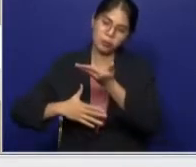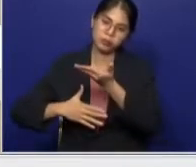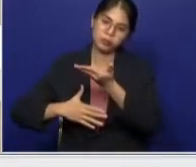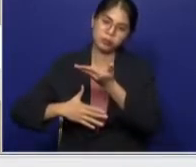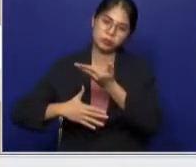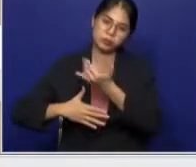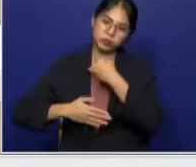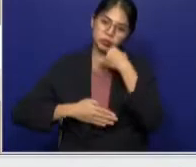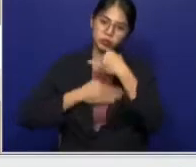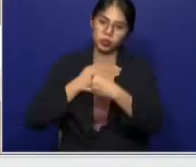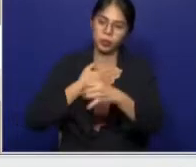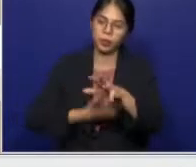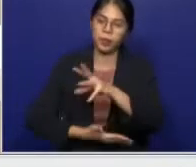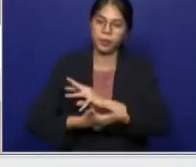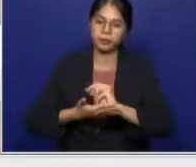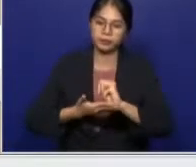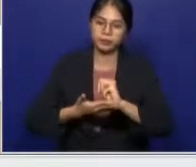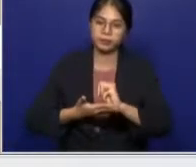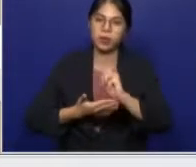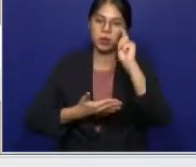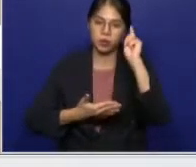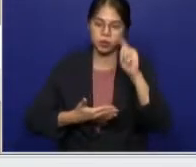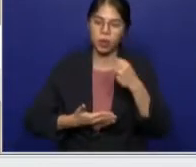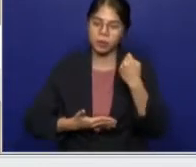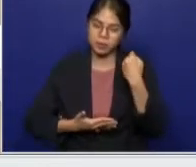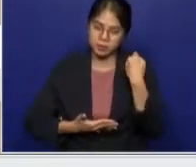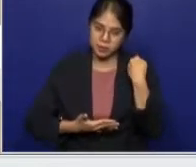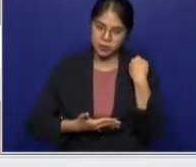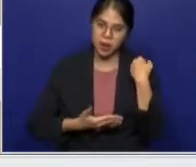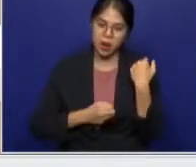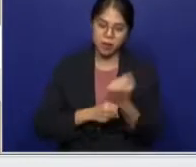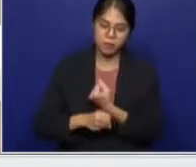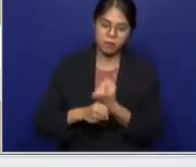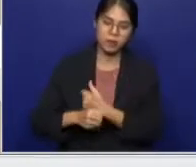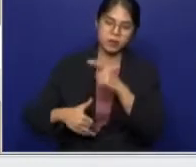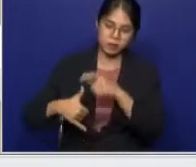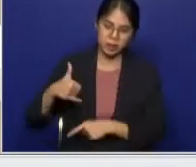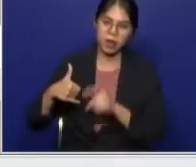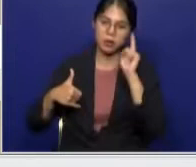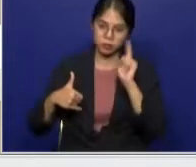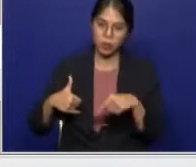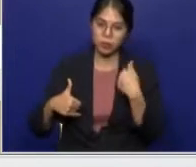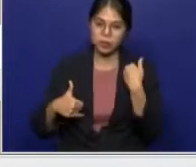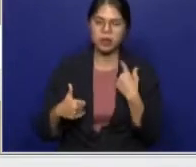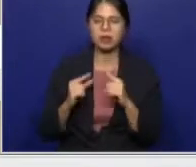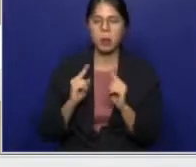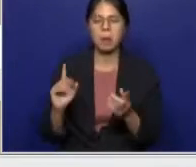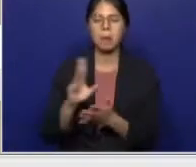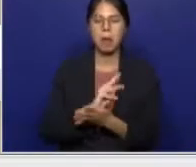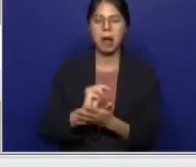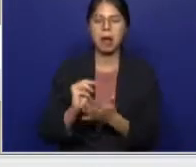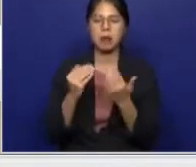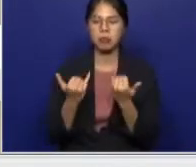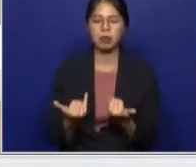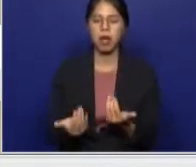จนกระทั่งมหาวิทยาลัยนะครับก็ต้องมีอุบายในการที่จะฝึกนิสัยด้วยเดี๋ยวนี้มหาวิทยาลัยไม่ค่อยฝึกนิสัยบัณฑิตแล้ว